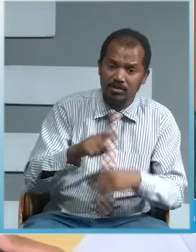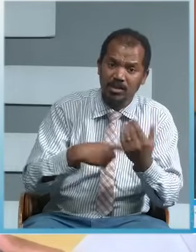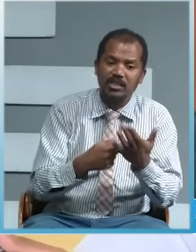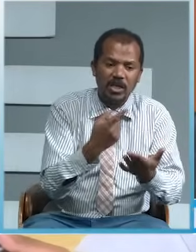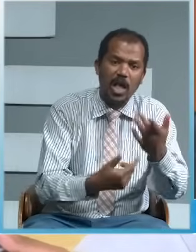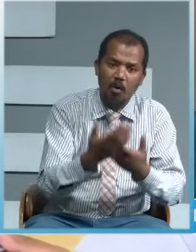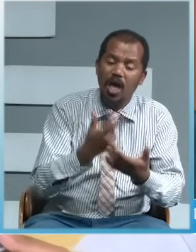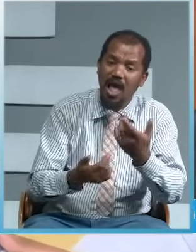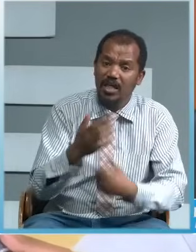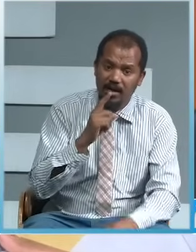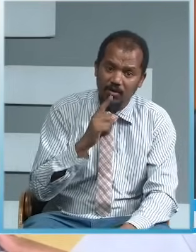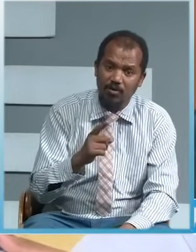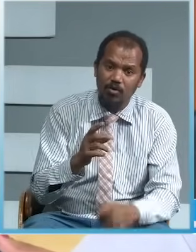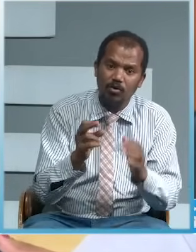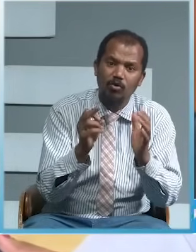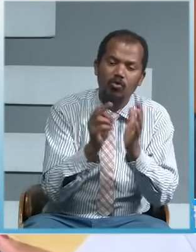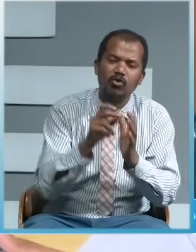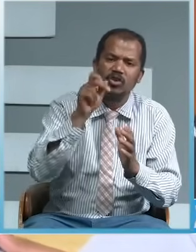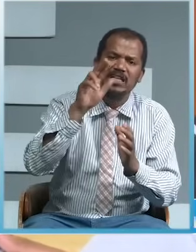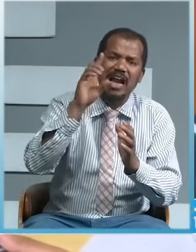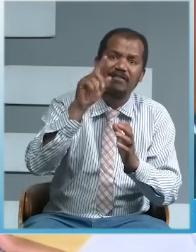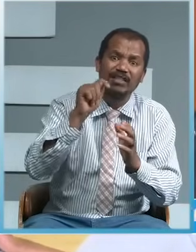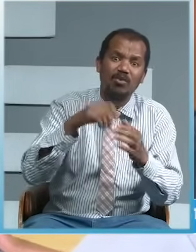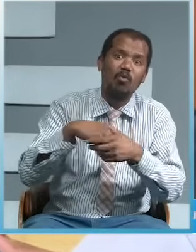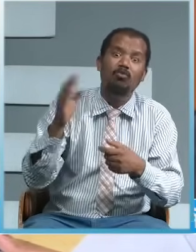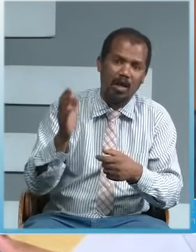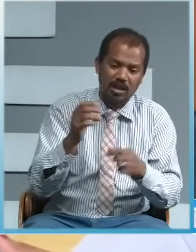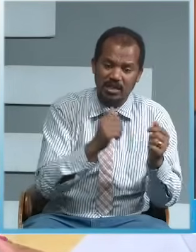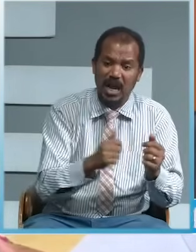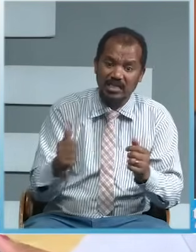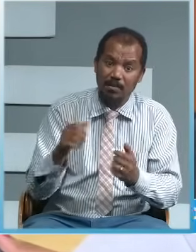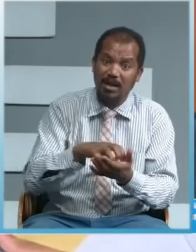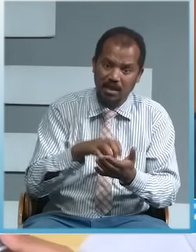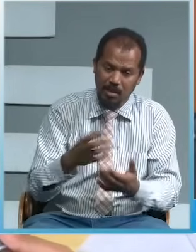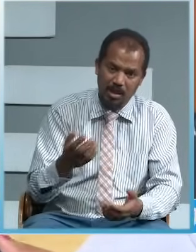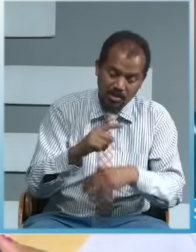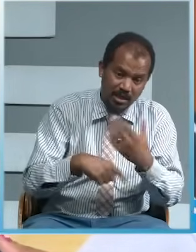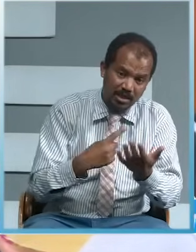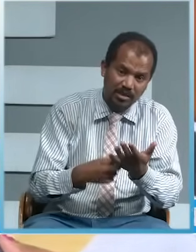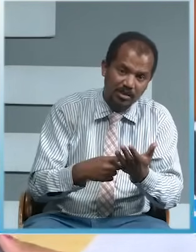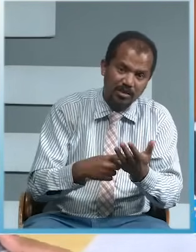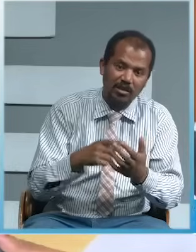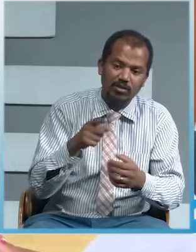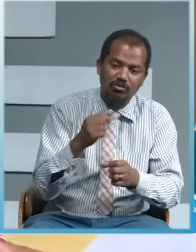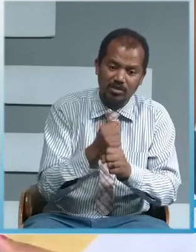ስለዚህ ያወያየን ነው ህጉ ድራፍቱ ወጥቷል እንደ አዲስ አበባ ከተማ ማለት ነው ስለዚህ ድራፍቱን ከስራ ላይ